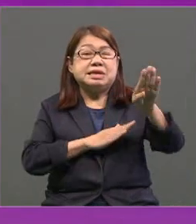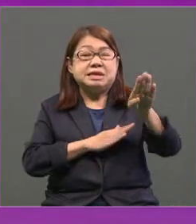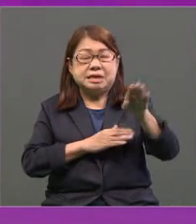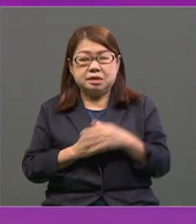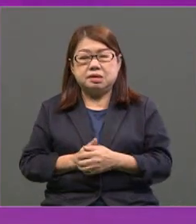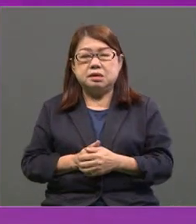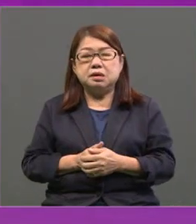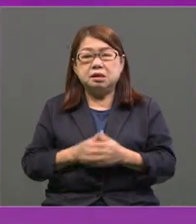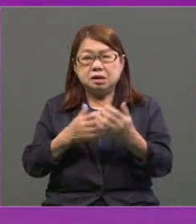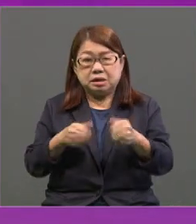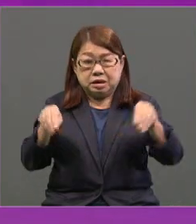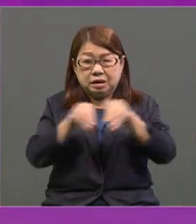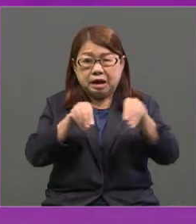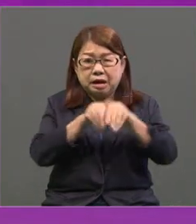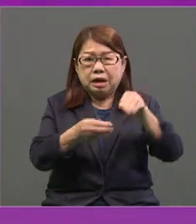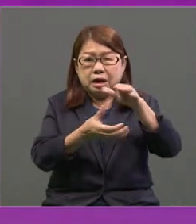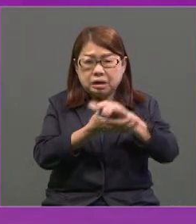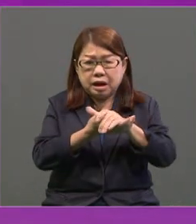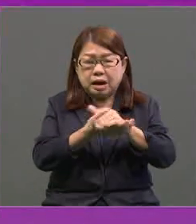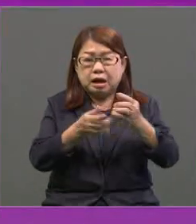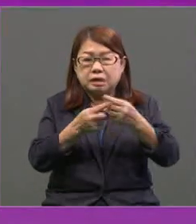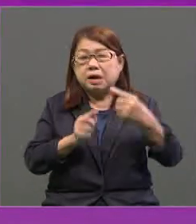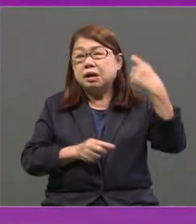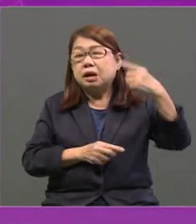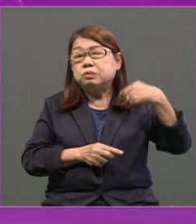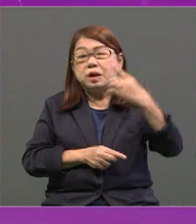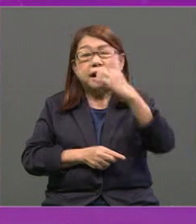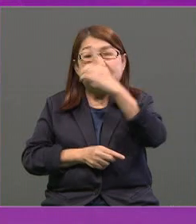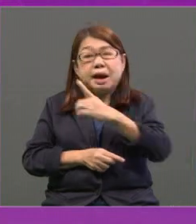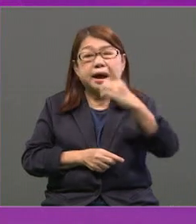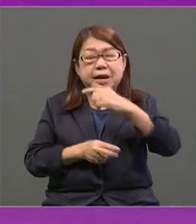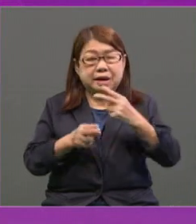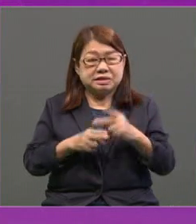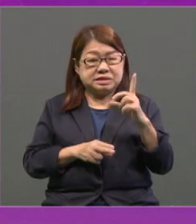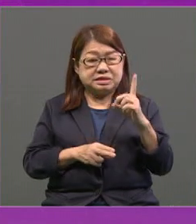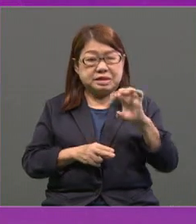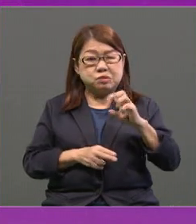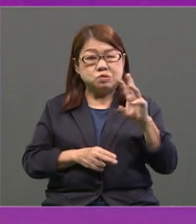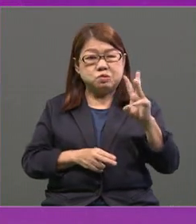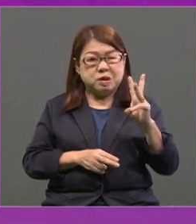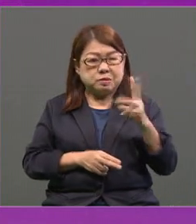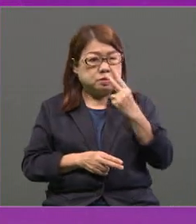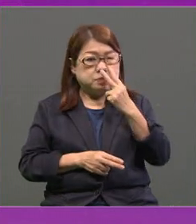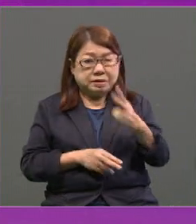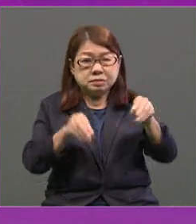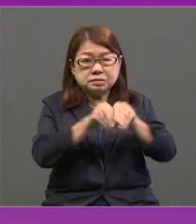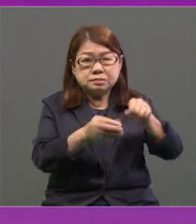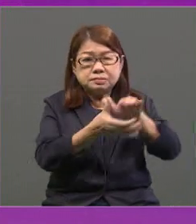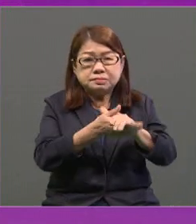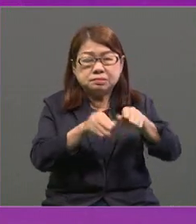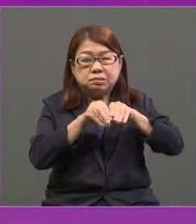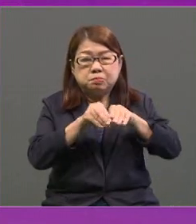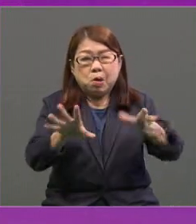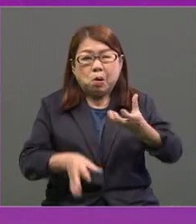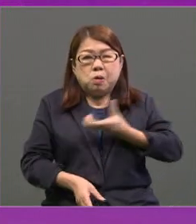นี้แหละที่ตอนนั้นกำลังจะแต่งงานกันแล้วก็เลยทำให้ดาราสาวคุณดิวอริษราเนี่ยเธอรู้สึกเจ็บแค้นใจแล้วก็มาโพสต์